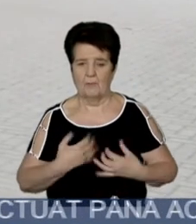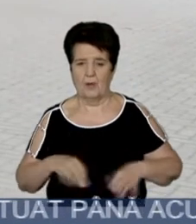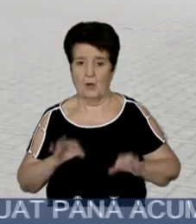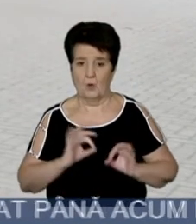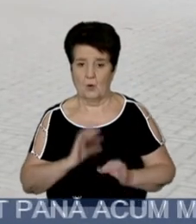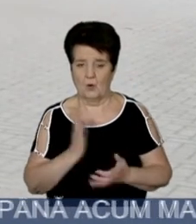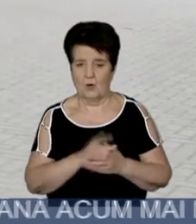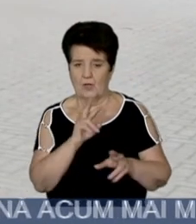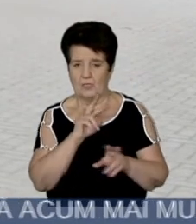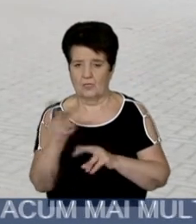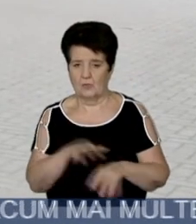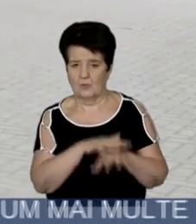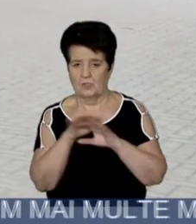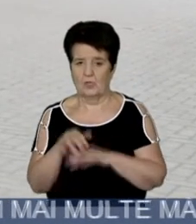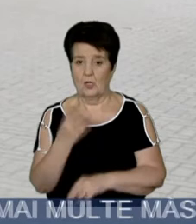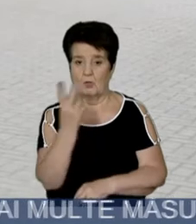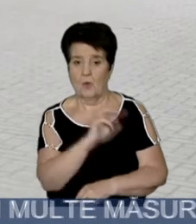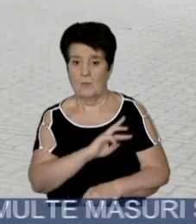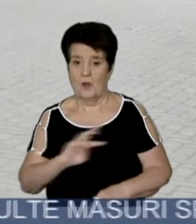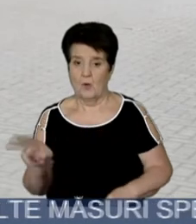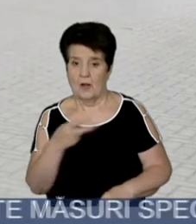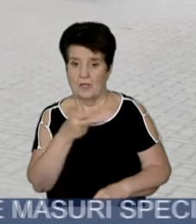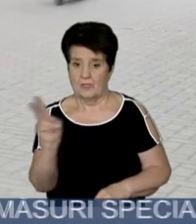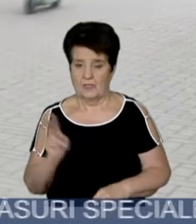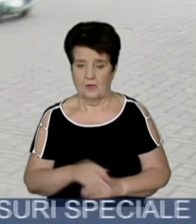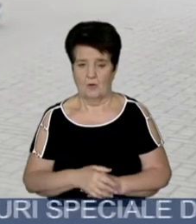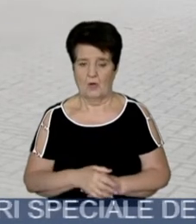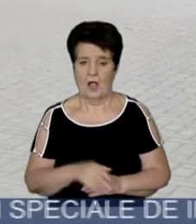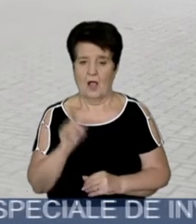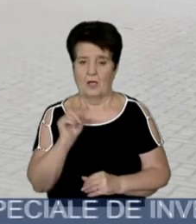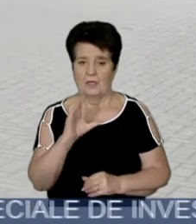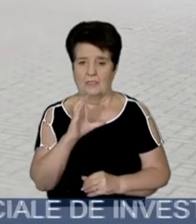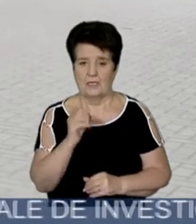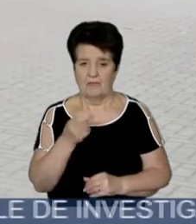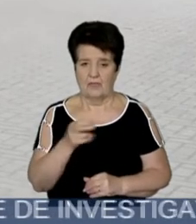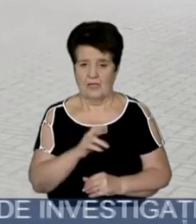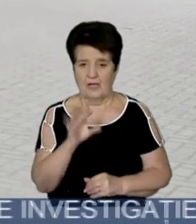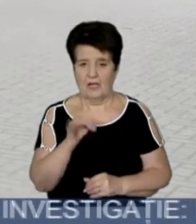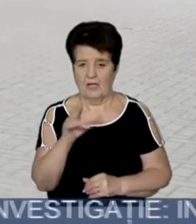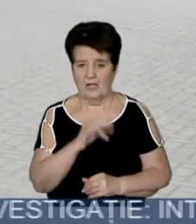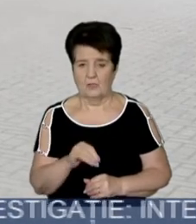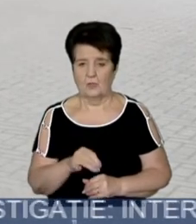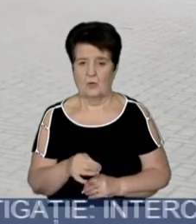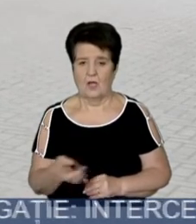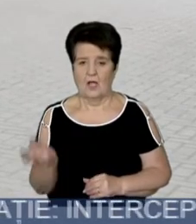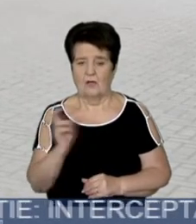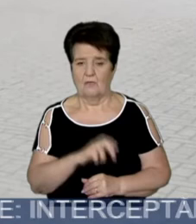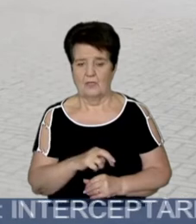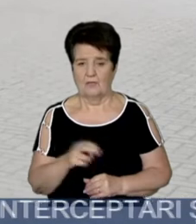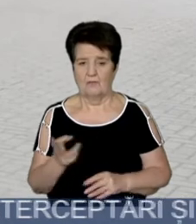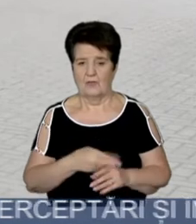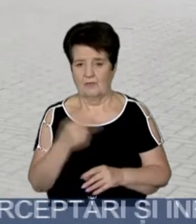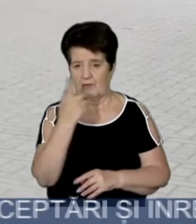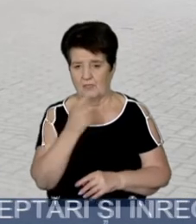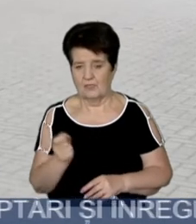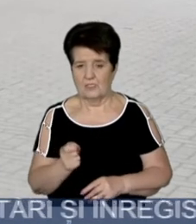în vizor tranzacții de peste 2 milioane de euro. În același timp, Silvia Radu a venit cu o reacție la informațiile procurorilor și